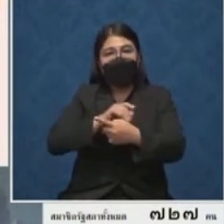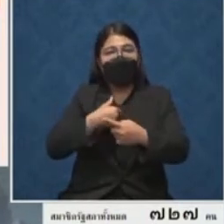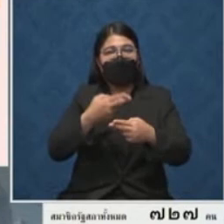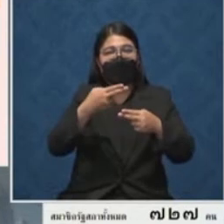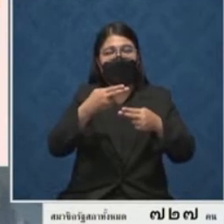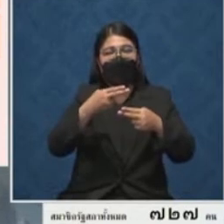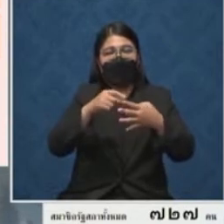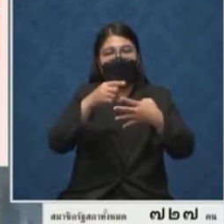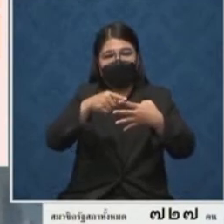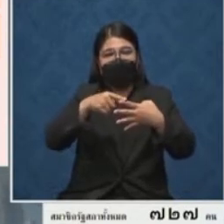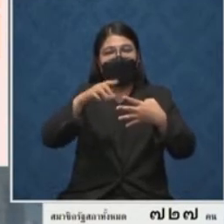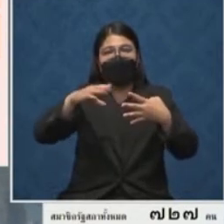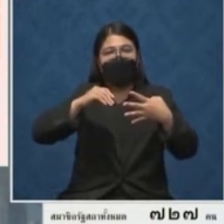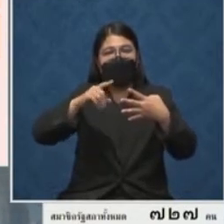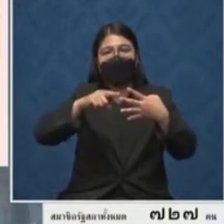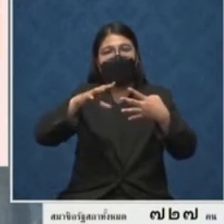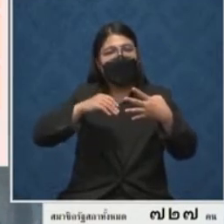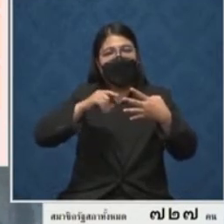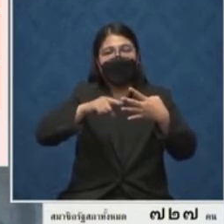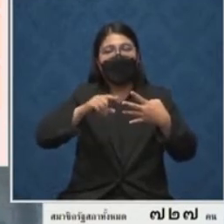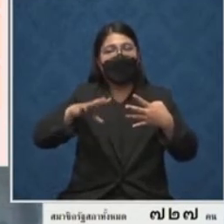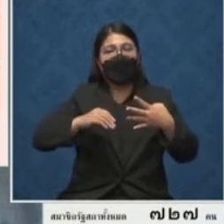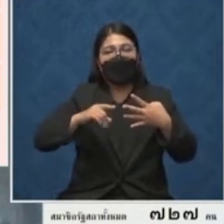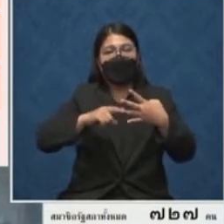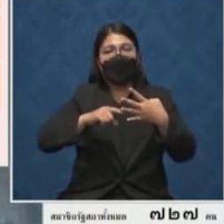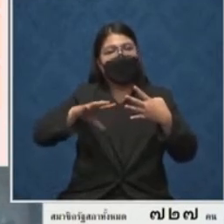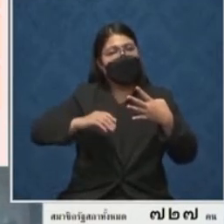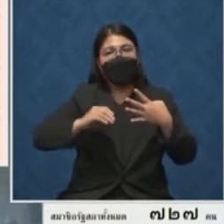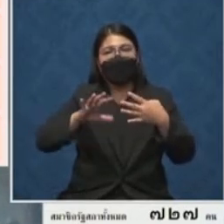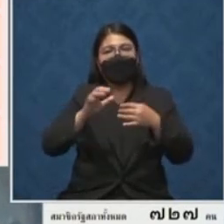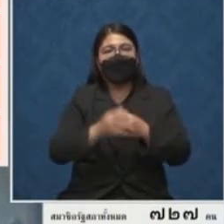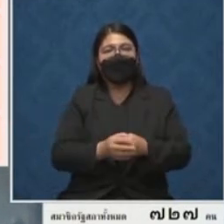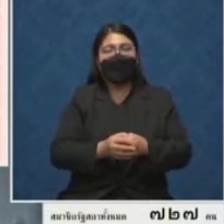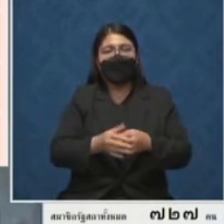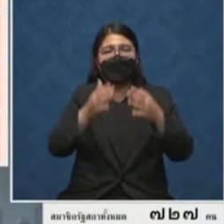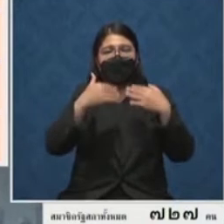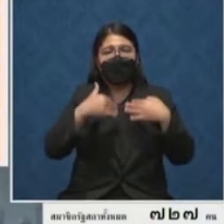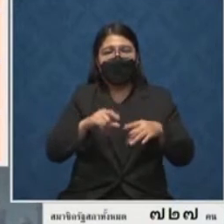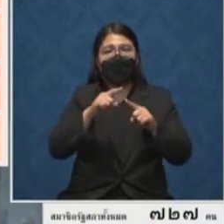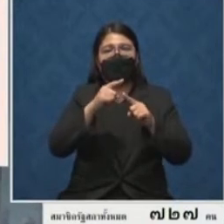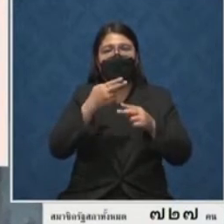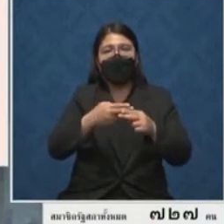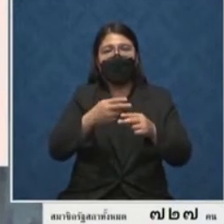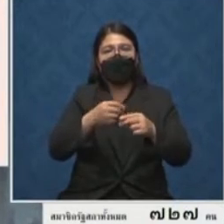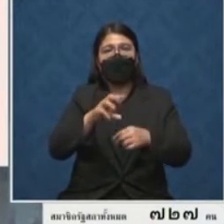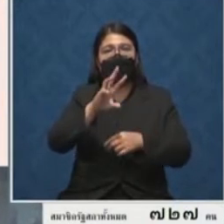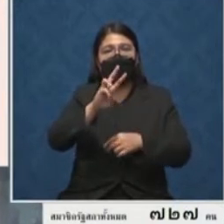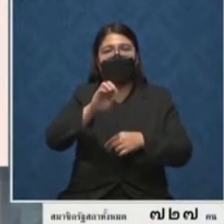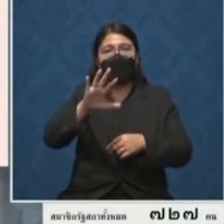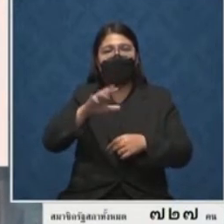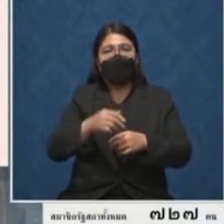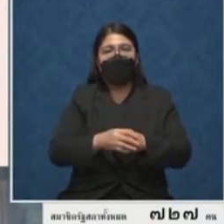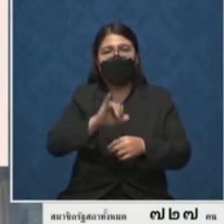ลักการ3ไม่รับหลักการ4ไม่รับหลักการ 65ร้อยเอกจองชัยวงสายท